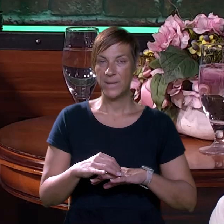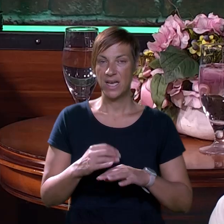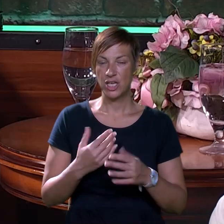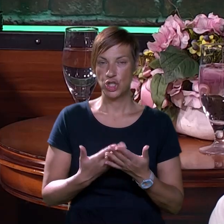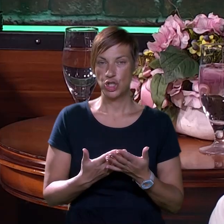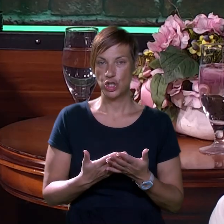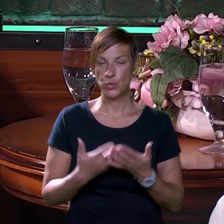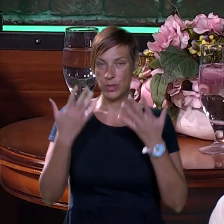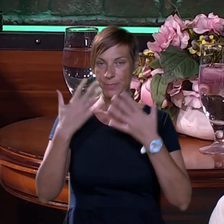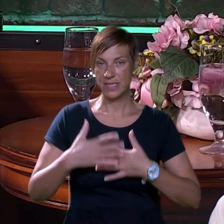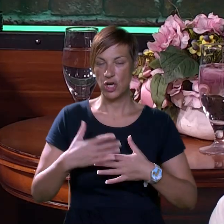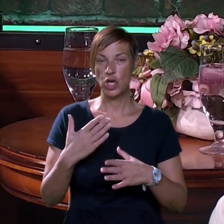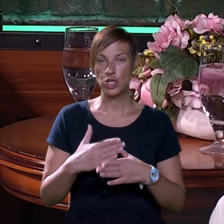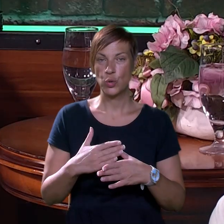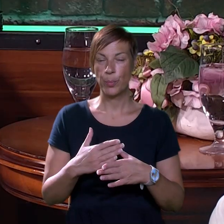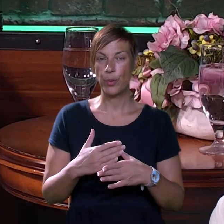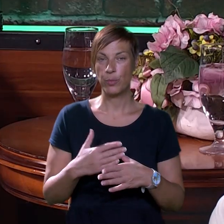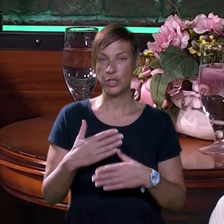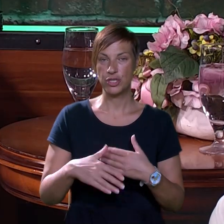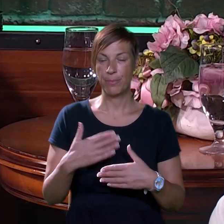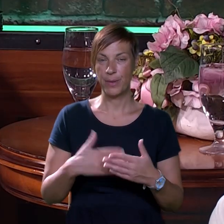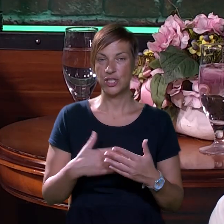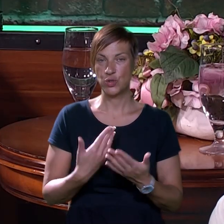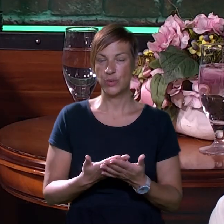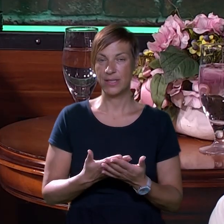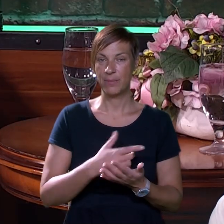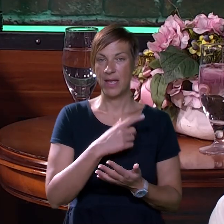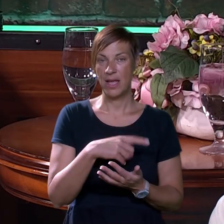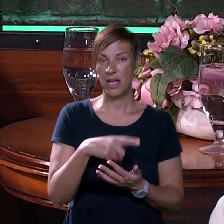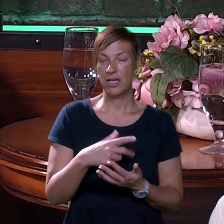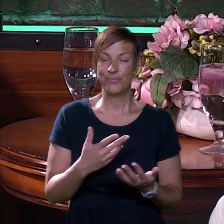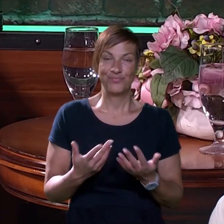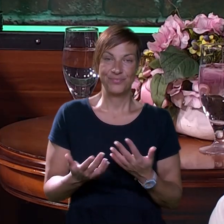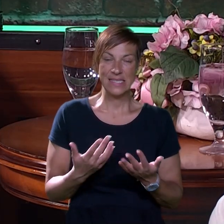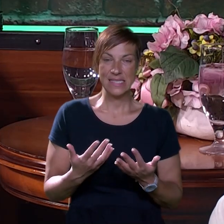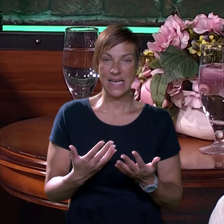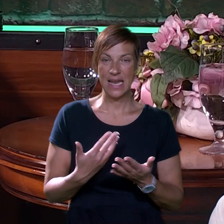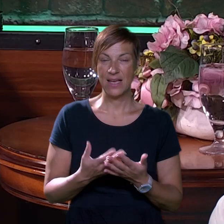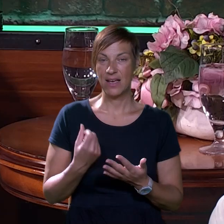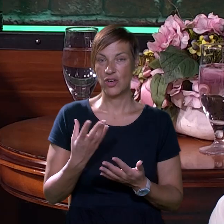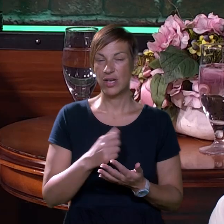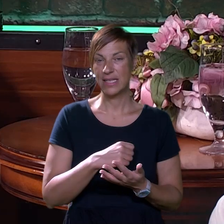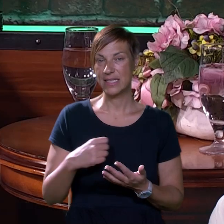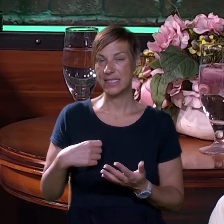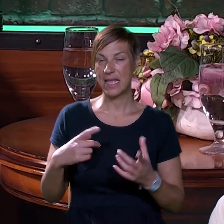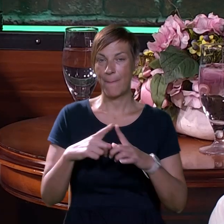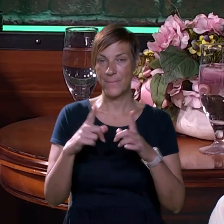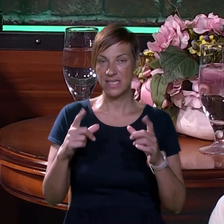i psihološku pomoć. Međutim, ljudi su nekako, kad je sama